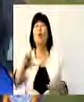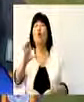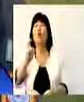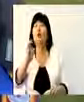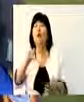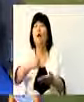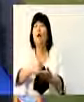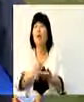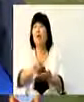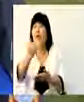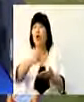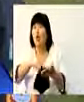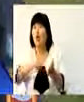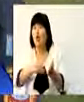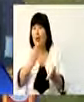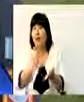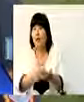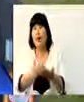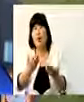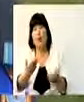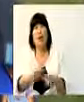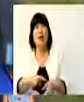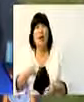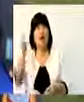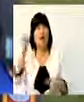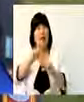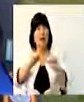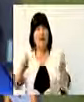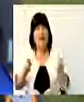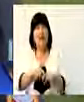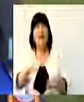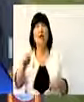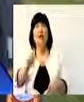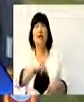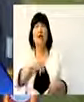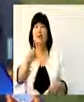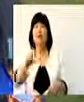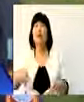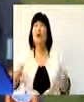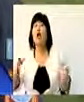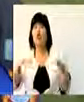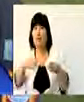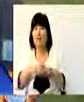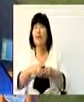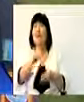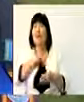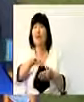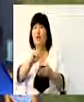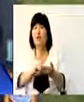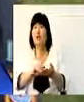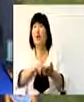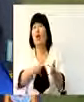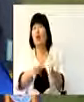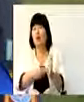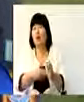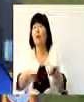бекітілген кешен жоспар бар. Онымен онда білім басқармасы, жергілікті полиция қызметкерлерімен бірлесіп жасауға арналған пландарымыз бар.